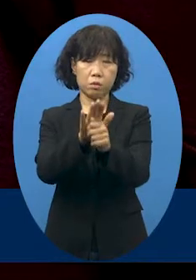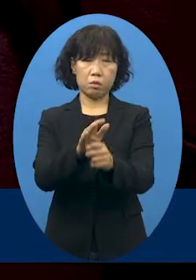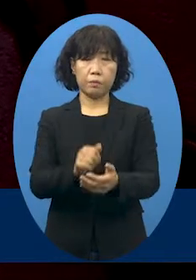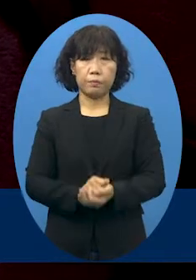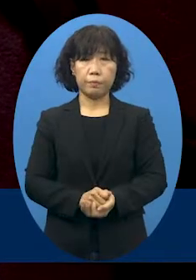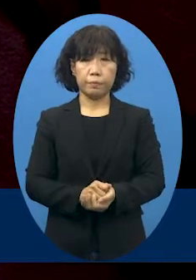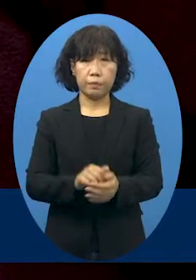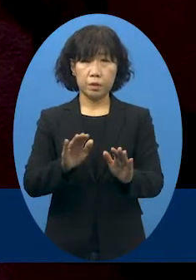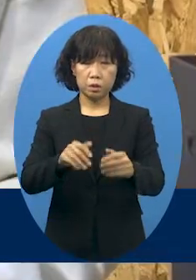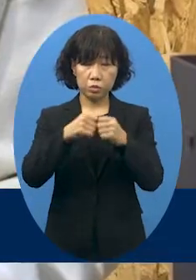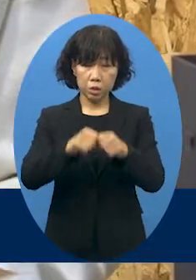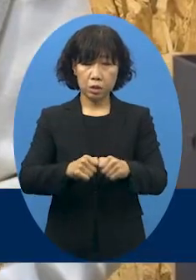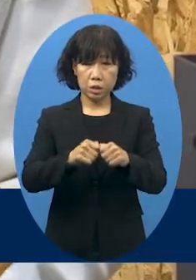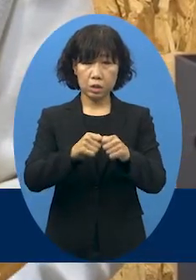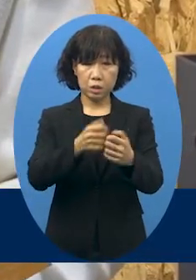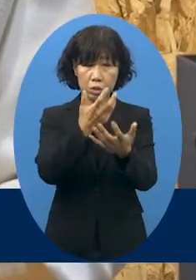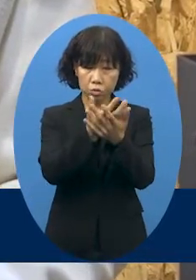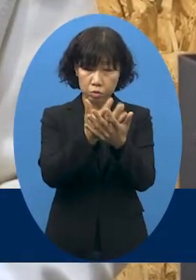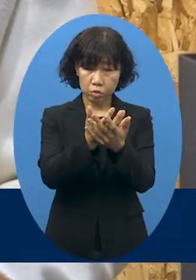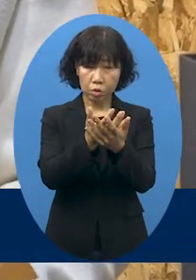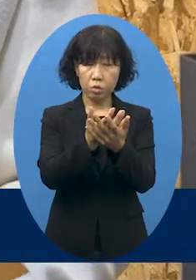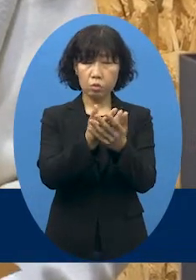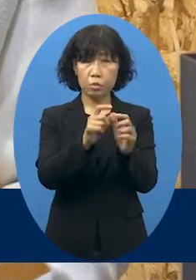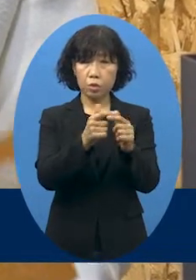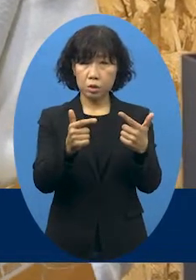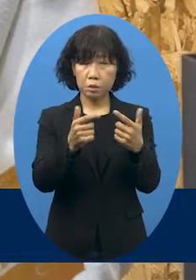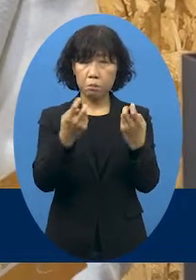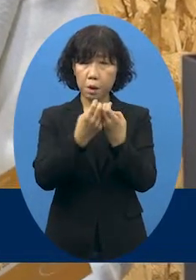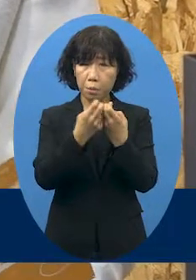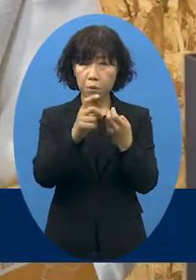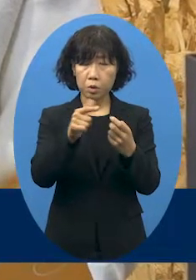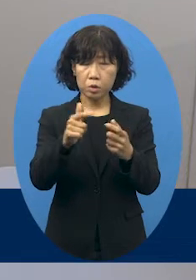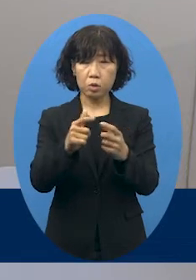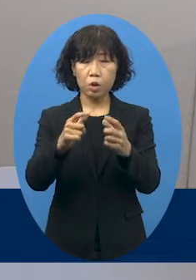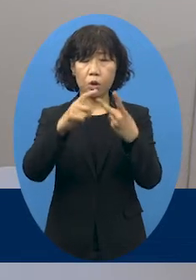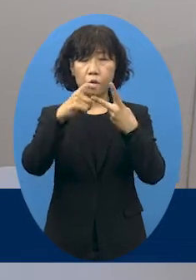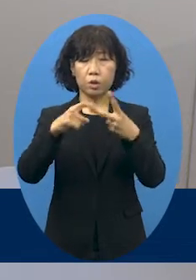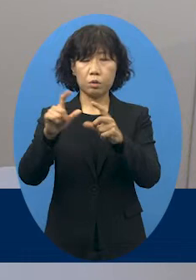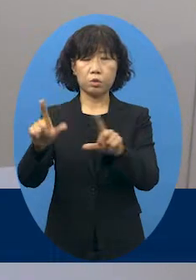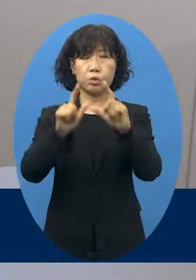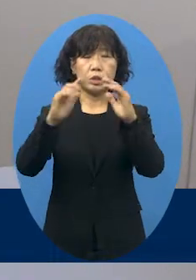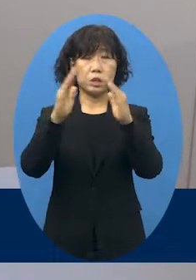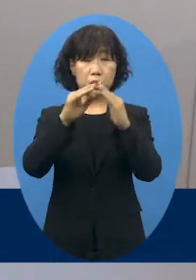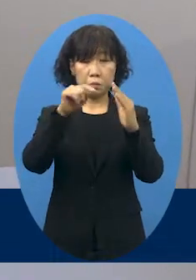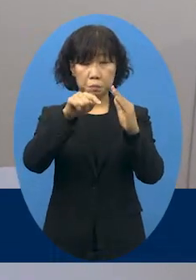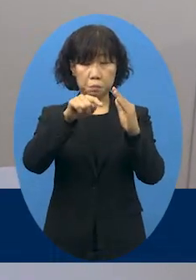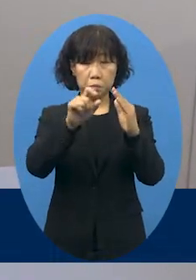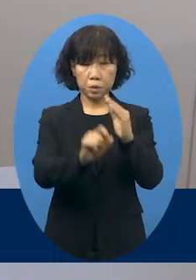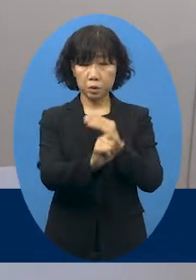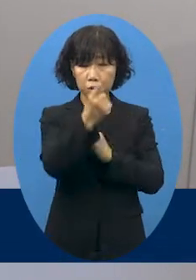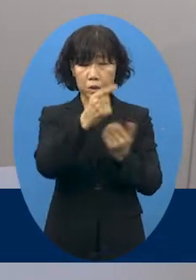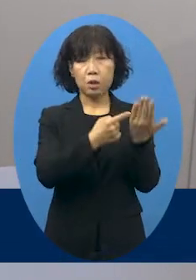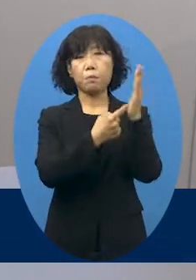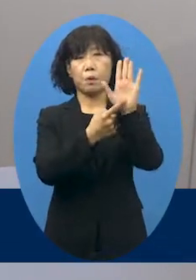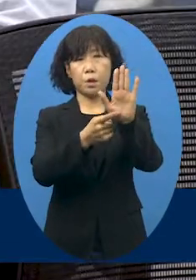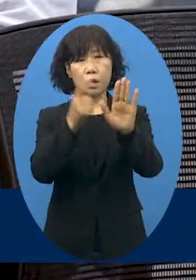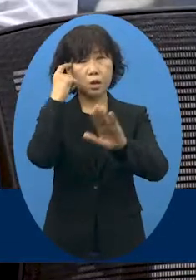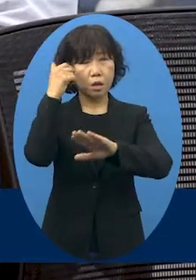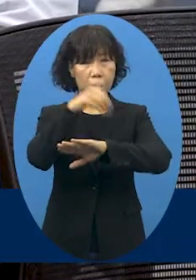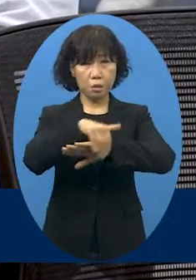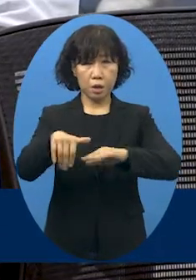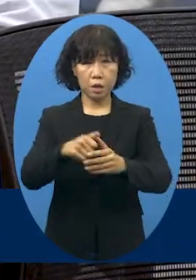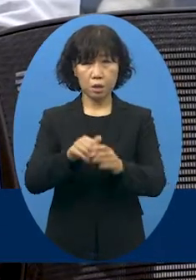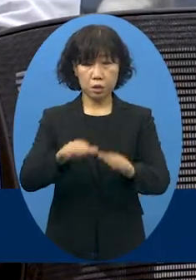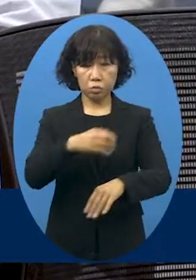10매까지 지원이 하게 됩니다 구체적인 신청 기준과 제출서류는 동대문구 누리집을 통해 1월 준공공